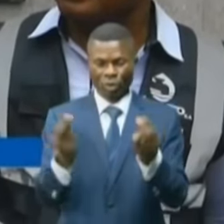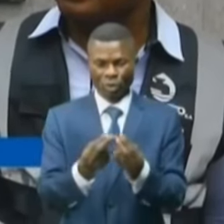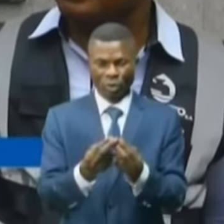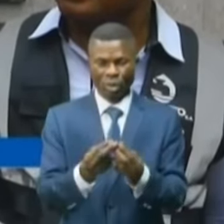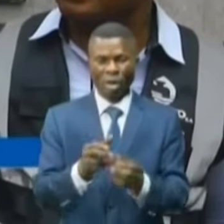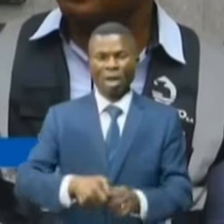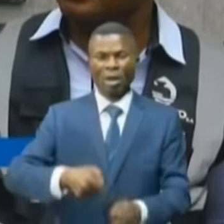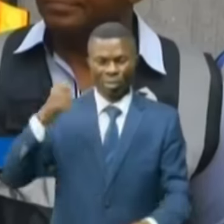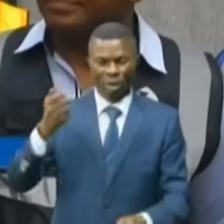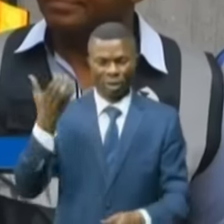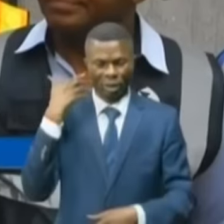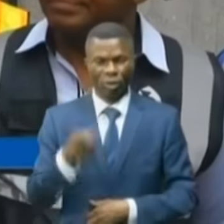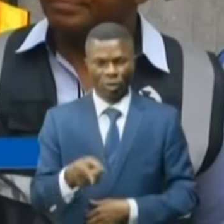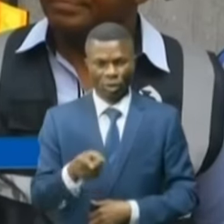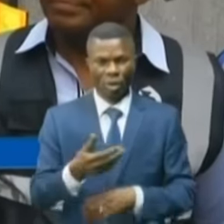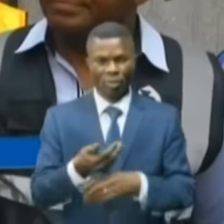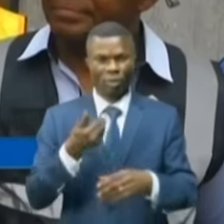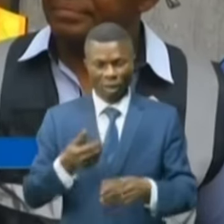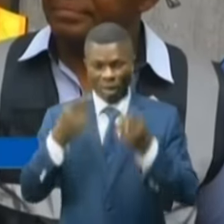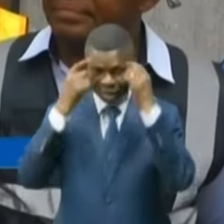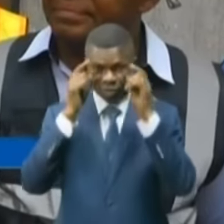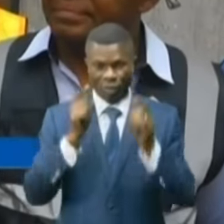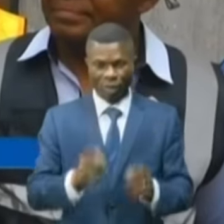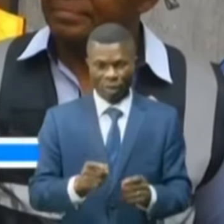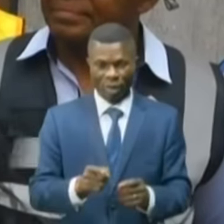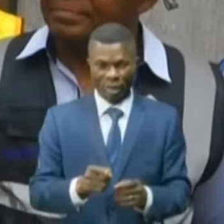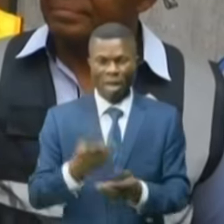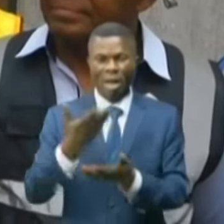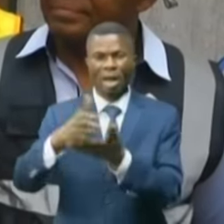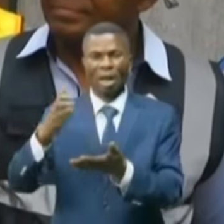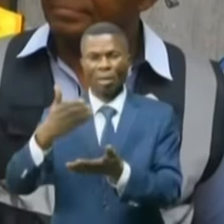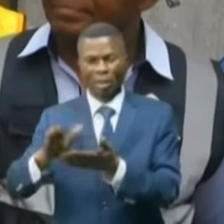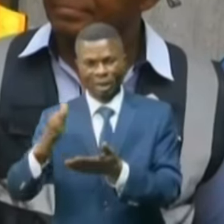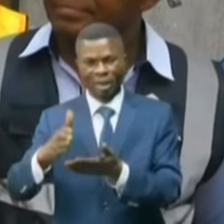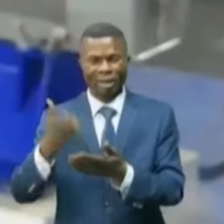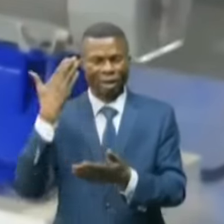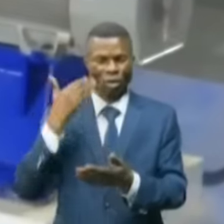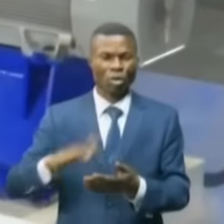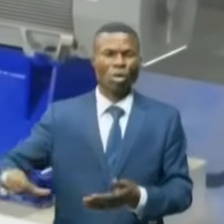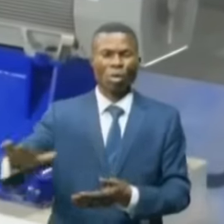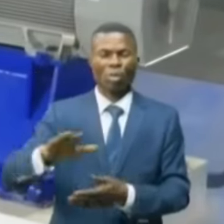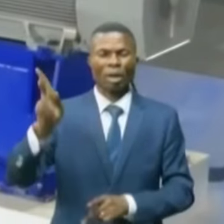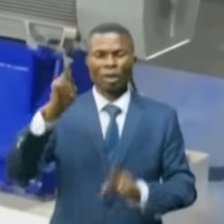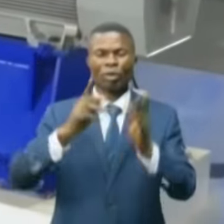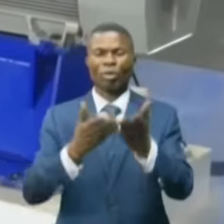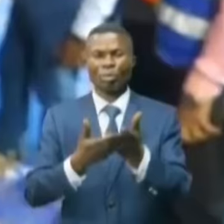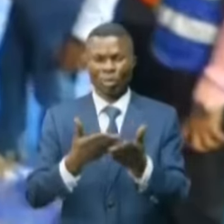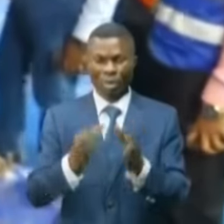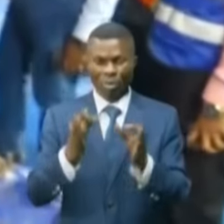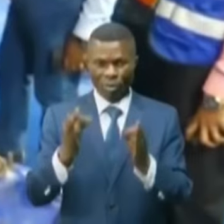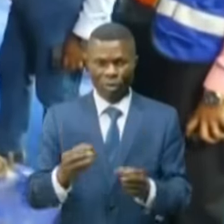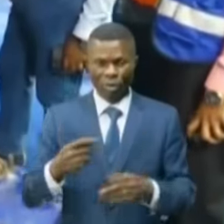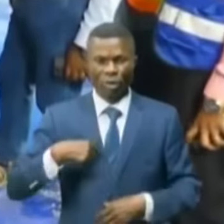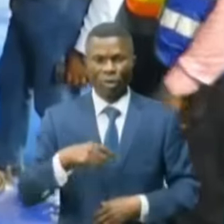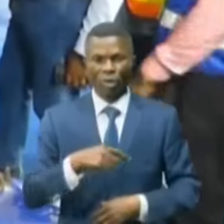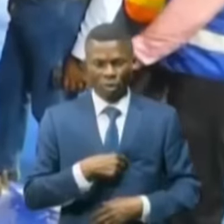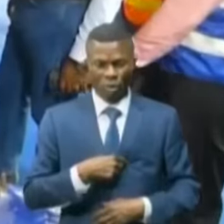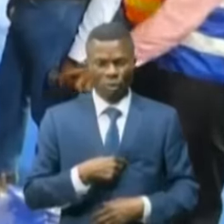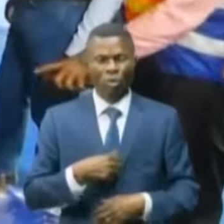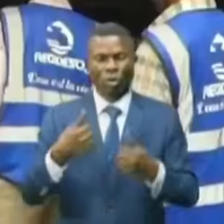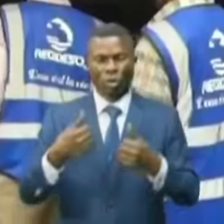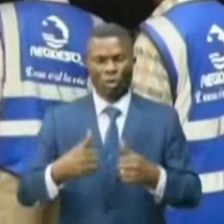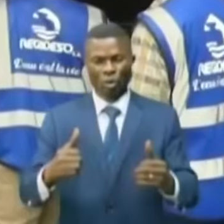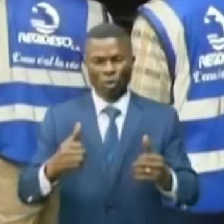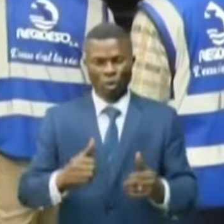d'Ozone vont bon train. Avant de décider de mettre l'usine en service de manière régulière, nous avions commencé des tests avec